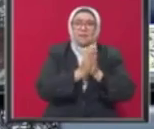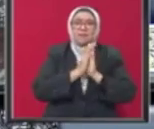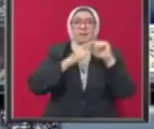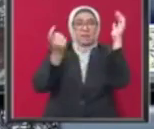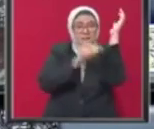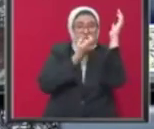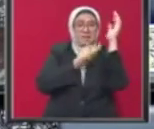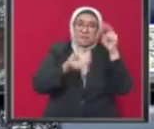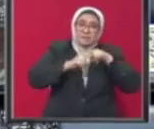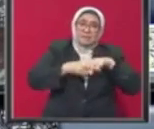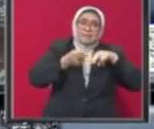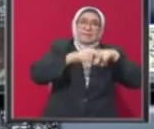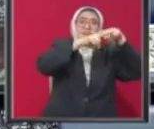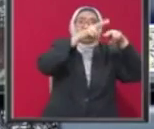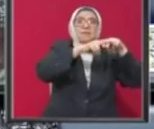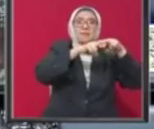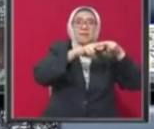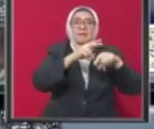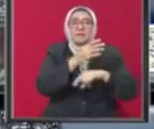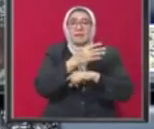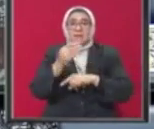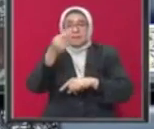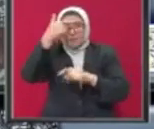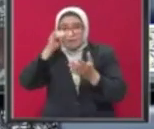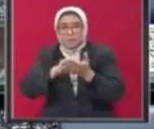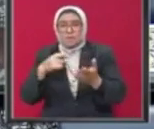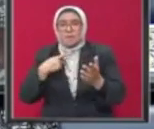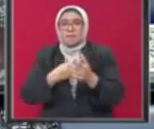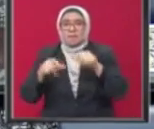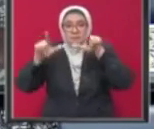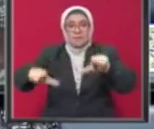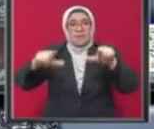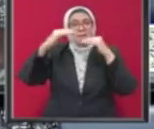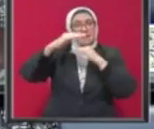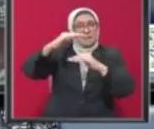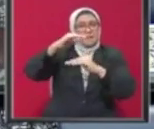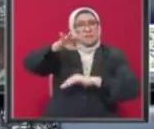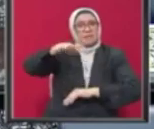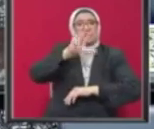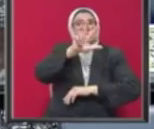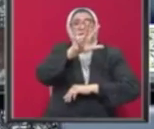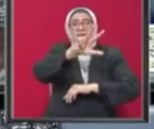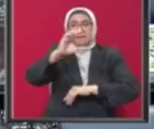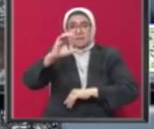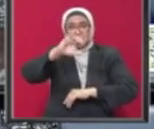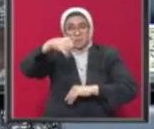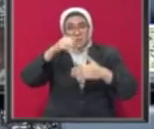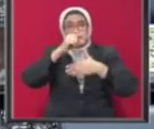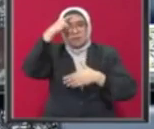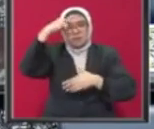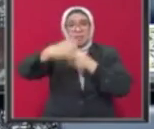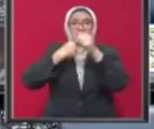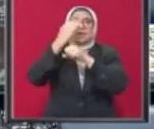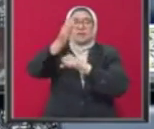akan bertambah dan akan meningkat. Kerana itulah kita letakkan dengan kadar 300 juta untuk tahun depan bagi IPG. Dan kita